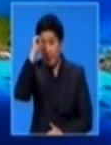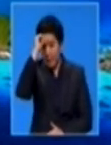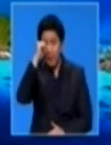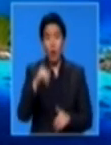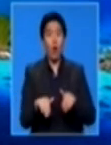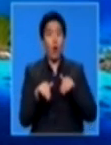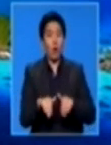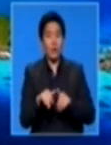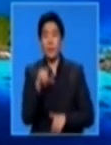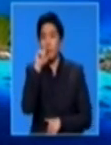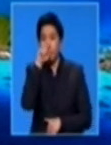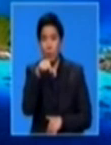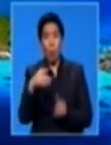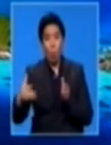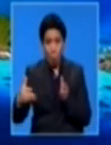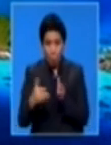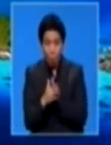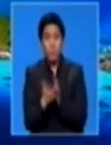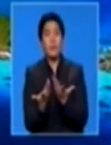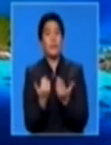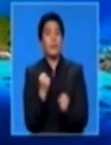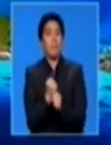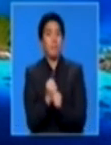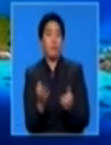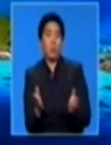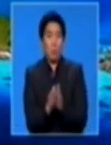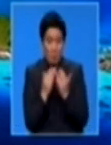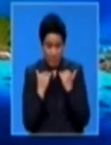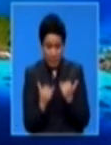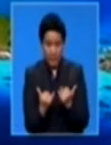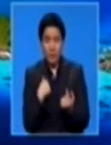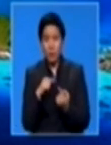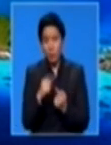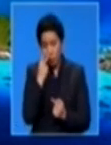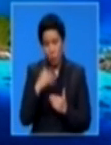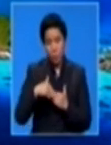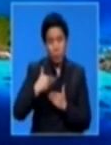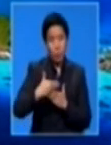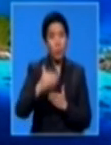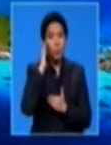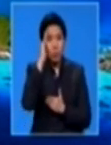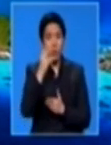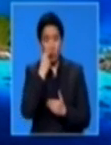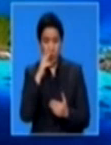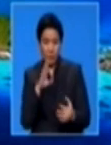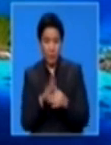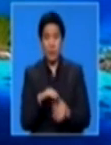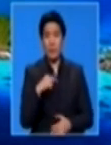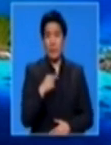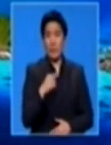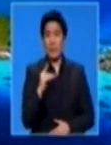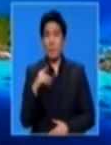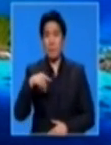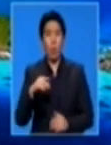ออสเตรเลียและนิวซีแลนด์มารวมด้วยนะครับซึ่งถ้ามองค่า GDP รวมกันนั้นจะเป็น1ใน3ของ GDP โลกเลยนะ